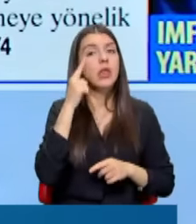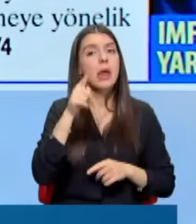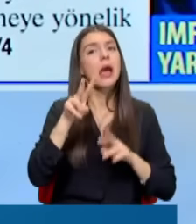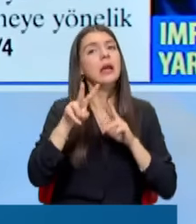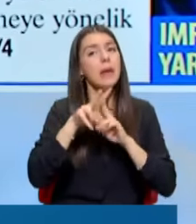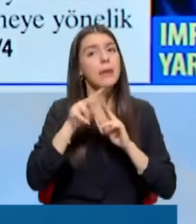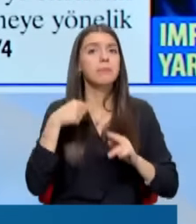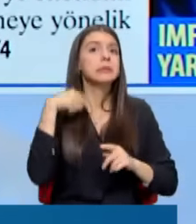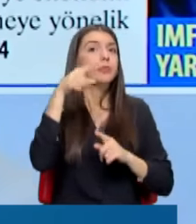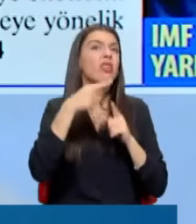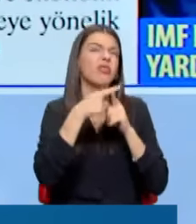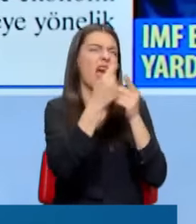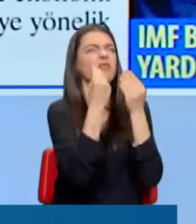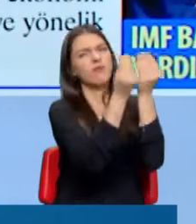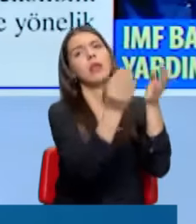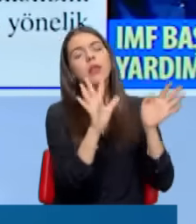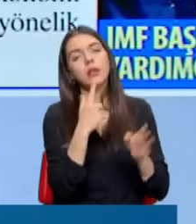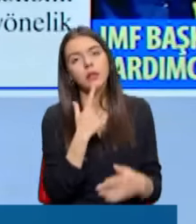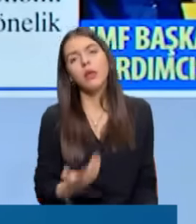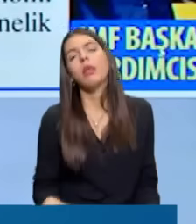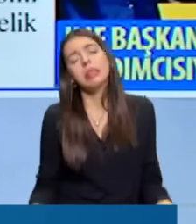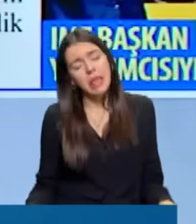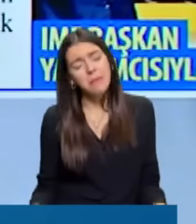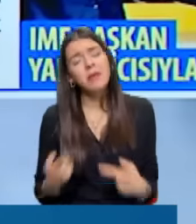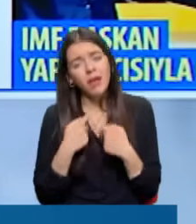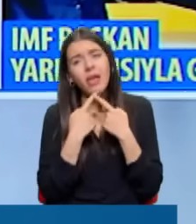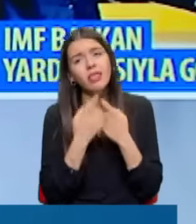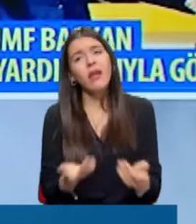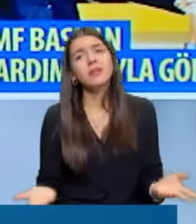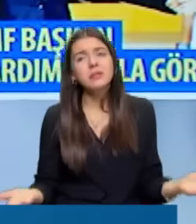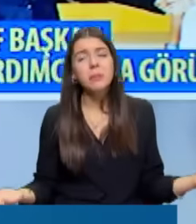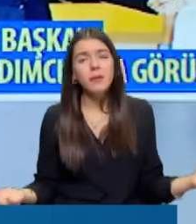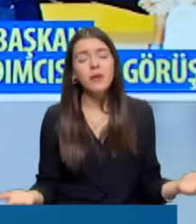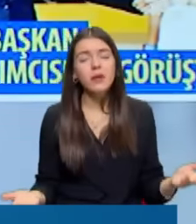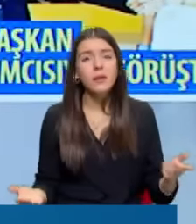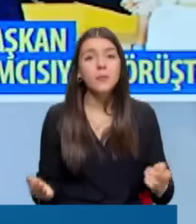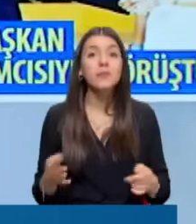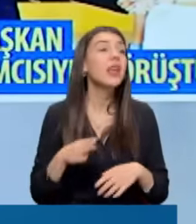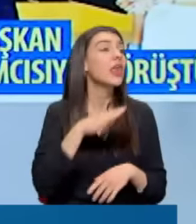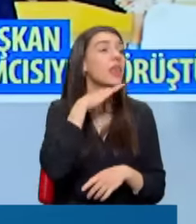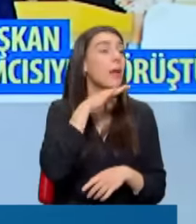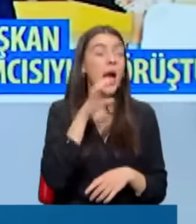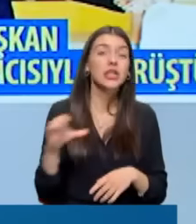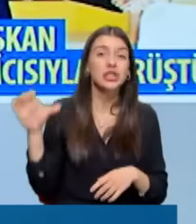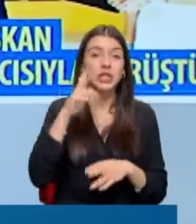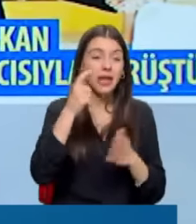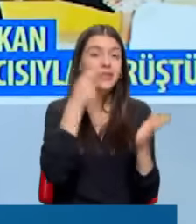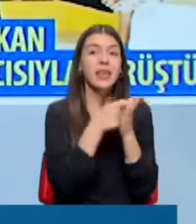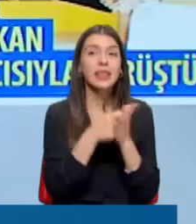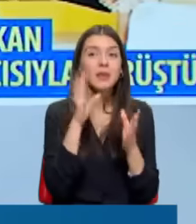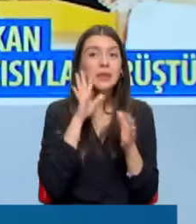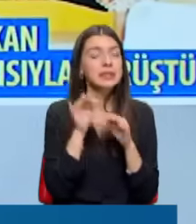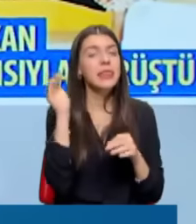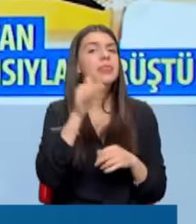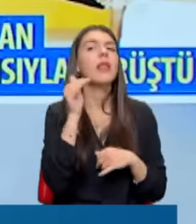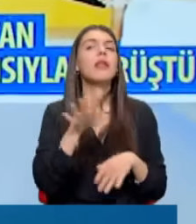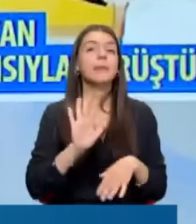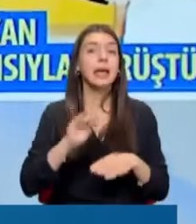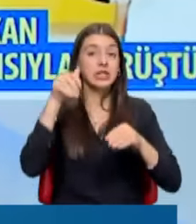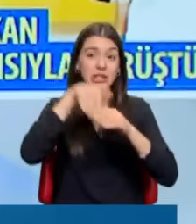de bunu tavsiye ederdik dedi. Tabi ederdiniz. Yabancı yatırımcıyı getiremeyen Hazine Bakanı Şimşek seçimden